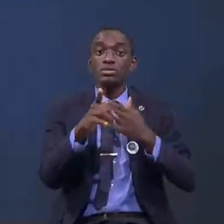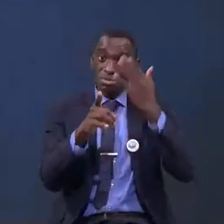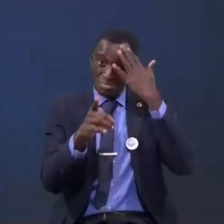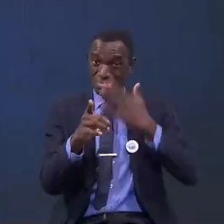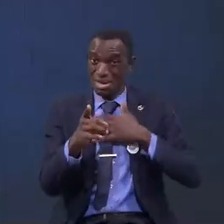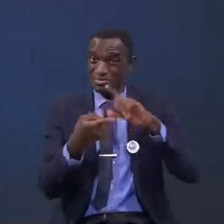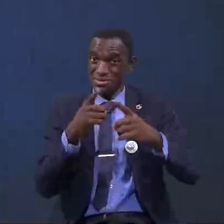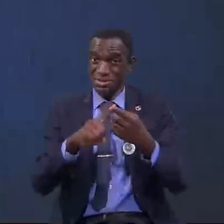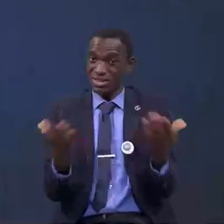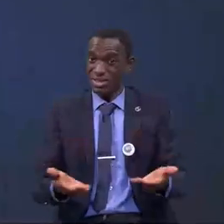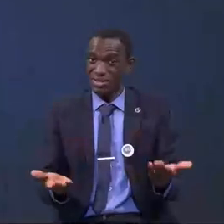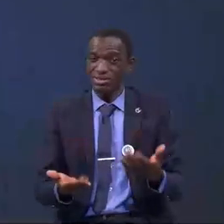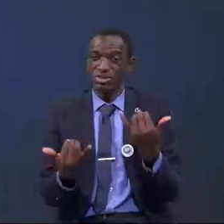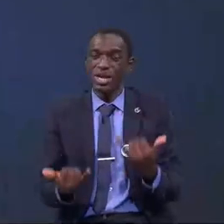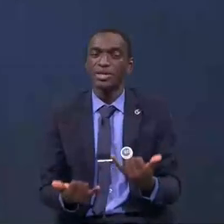Mon ami, ce soir,